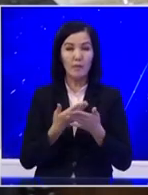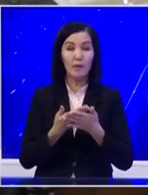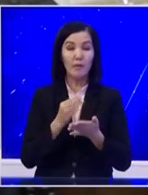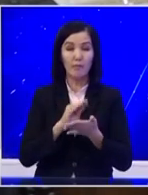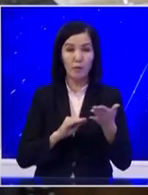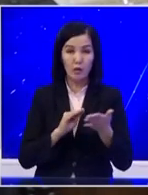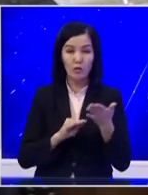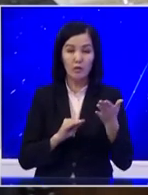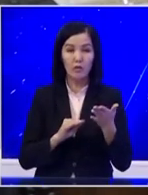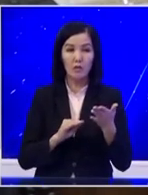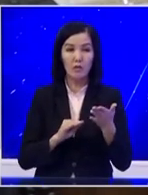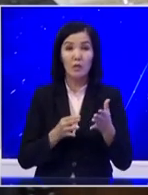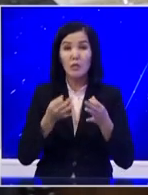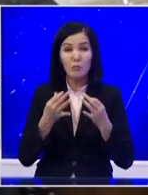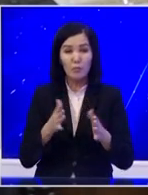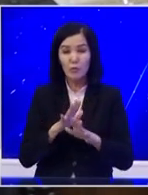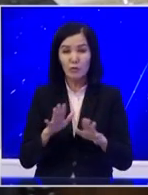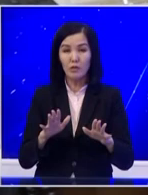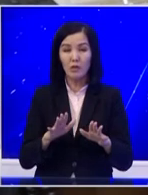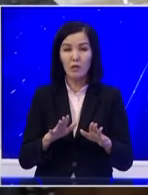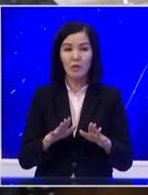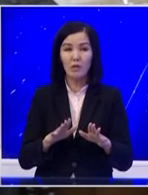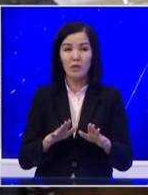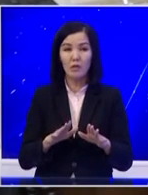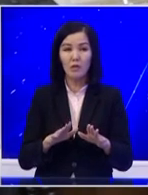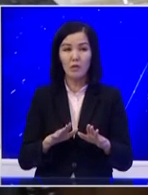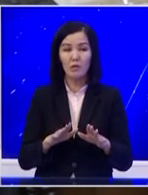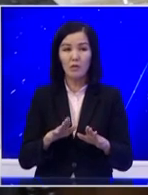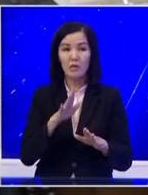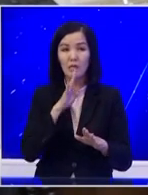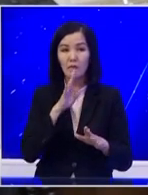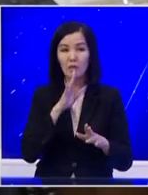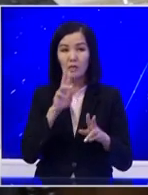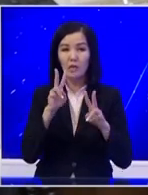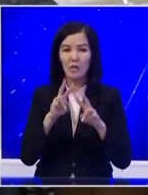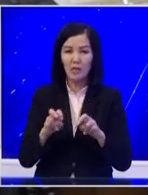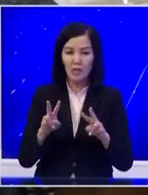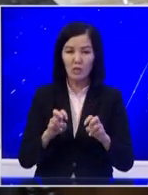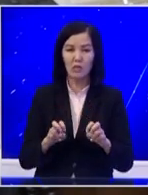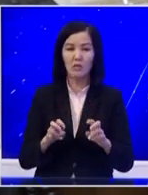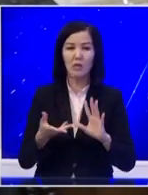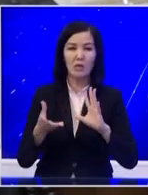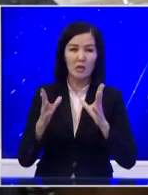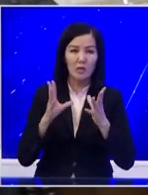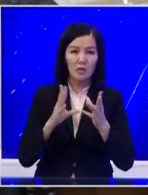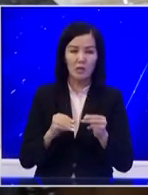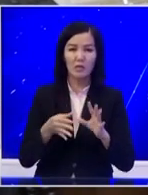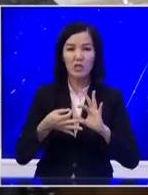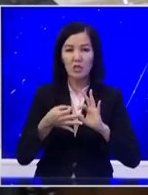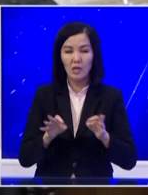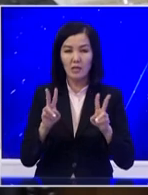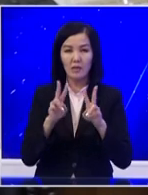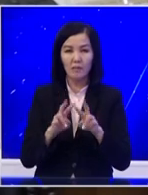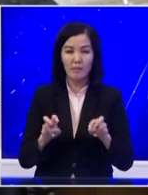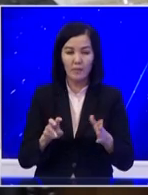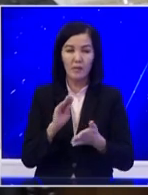просто констатирует факт происходящего, она аналитически подходит к этому материалу,